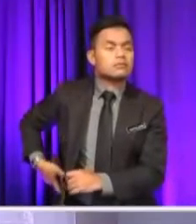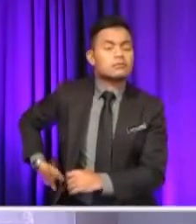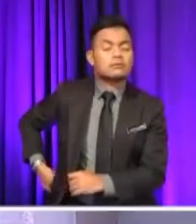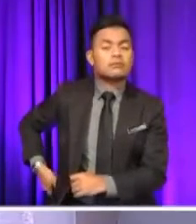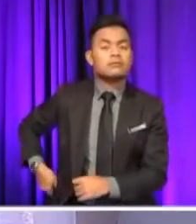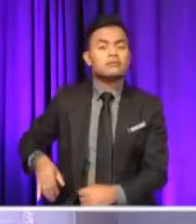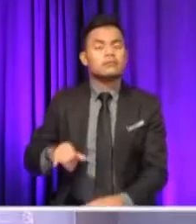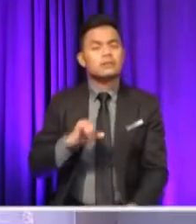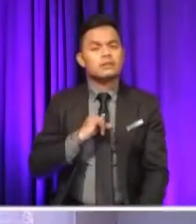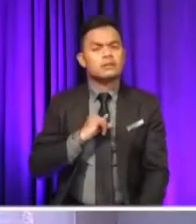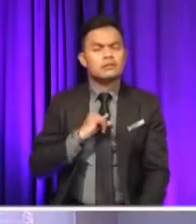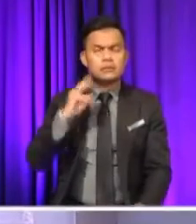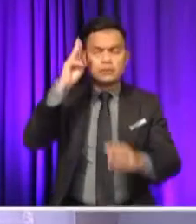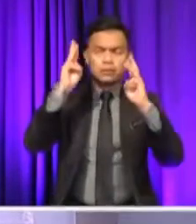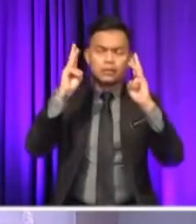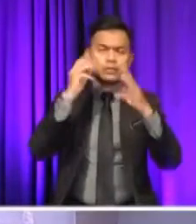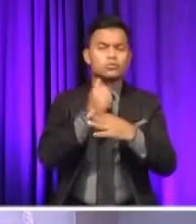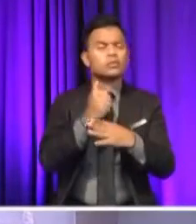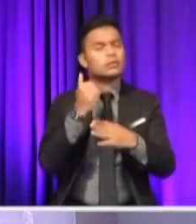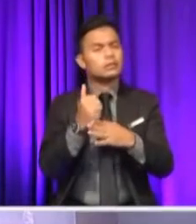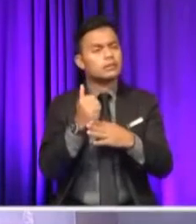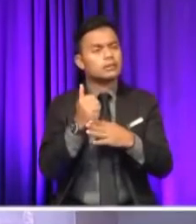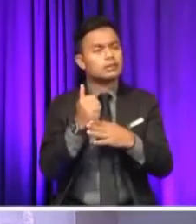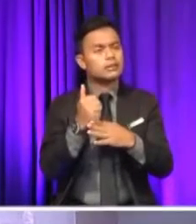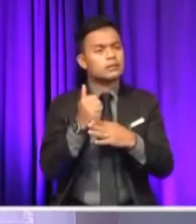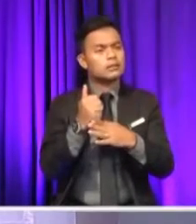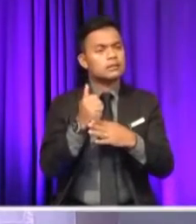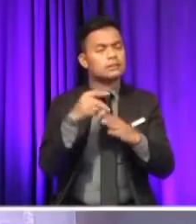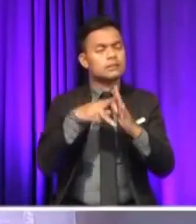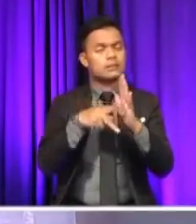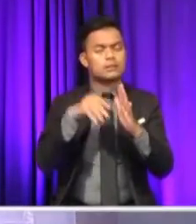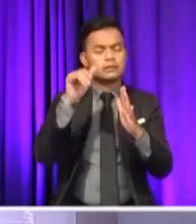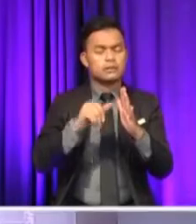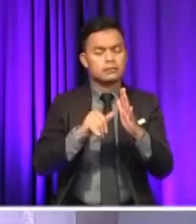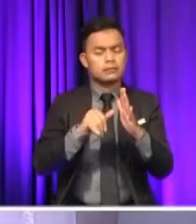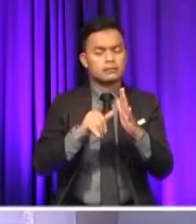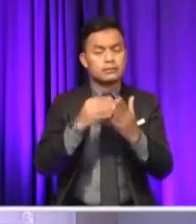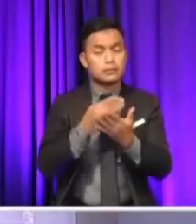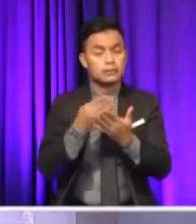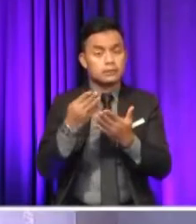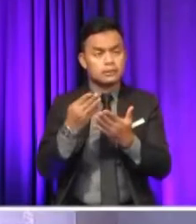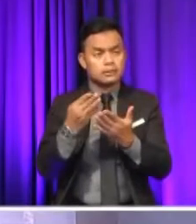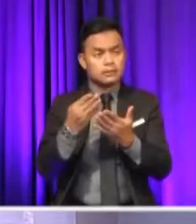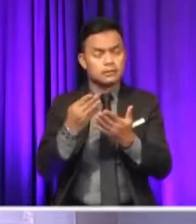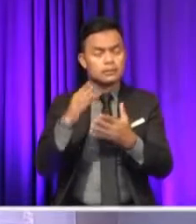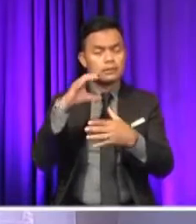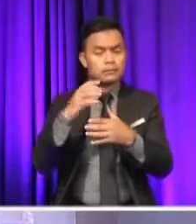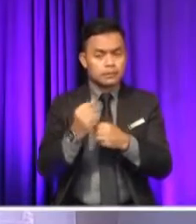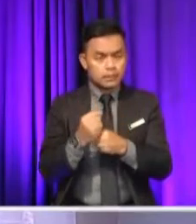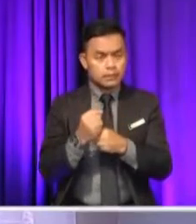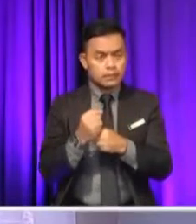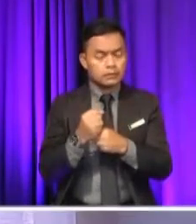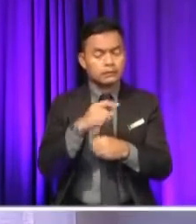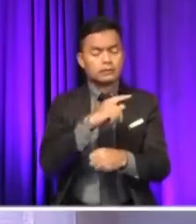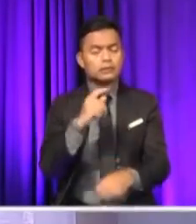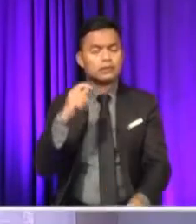Saya sebenarnya tengah keliru ni antara perkara ataupun benda yang saya pegang ini. Yang ni saya dah tahu tadi, iaitu arus